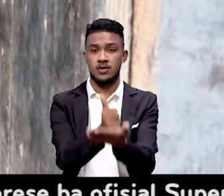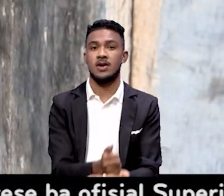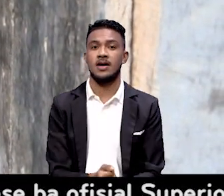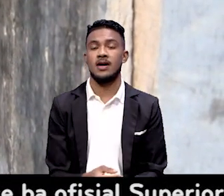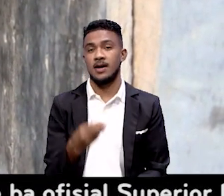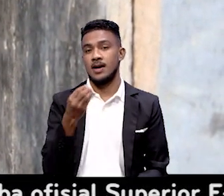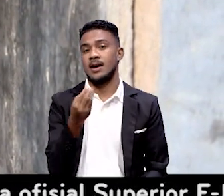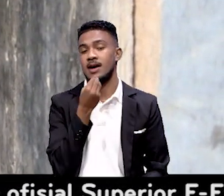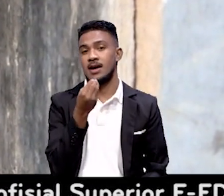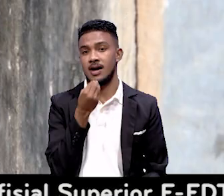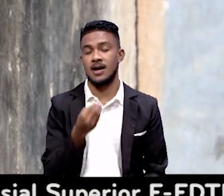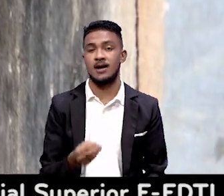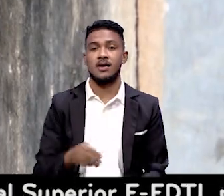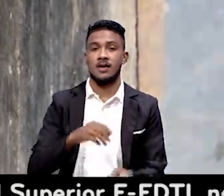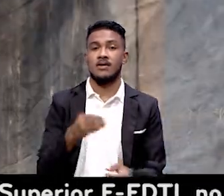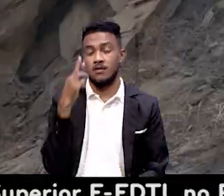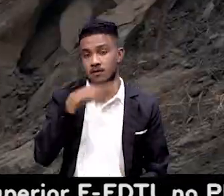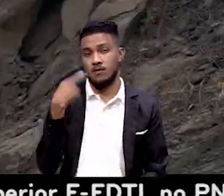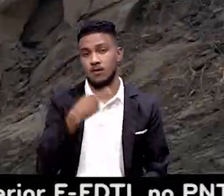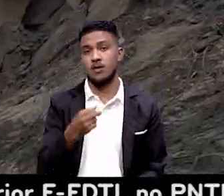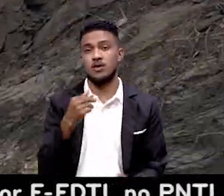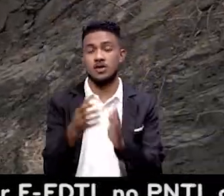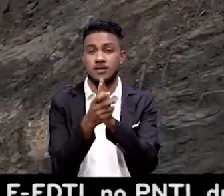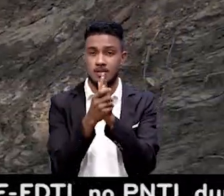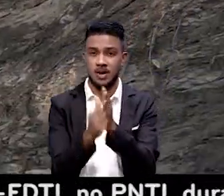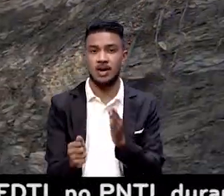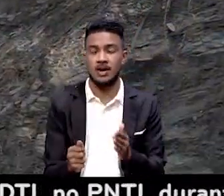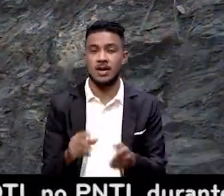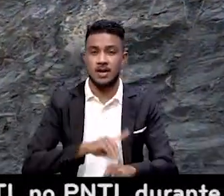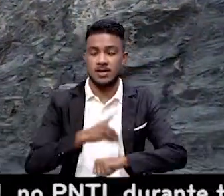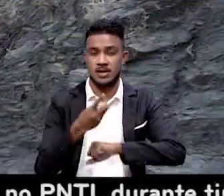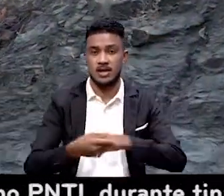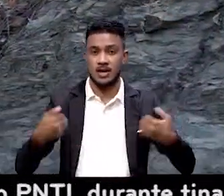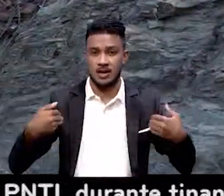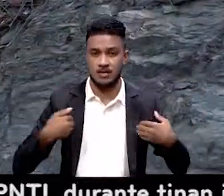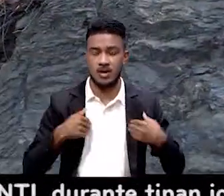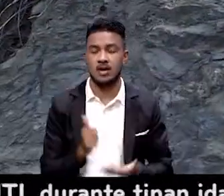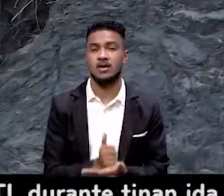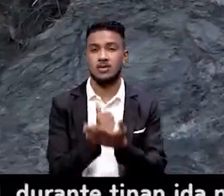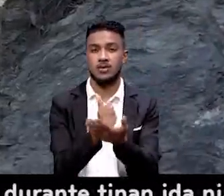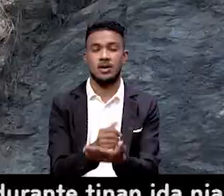Kopos, mina, ko helamai tambah di sastri kona ni mah kisuda helamai tu akora.